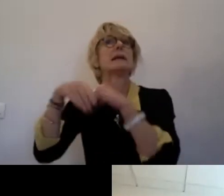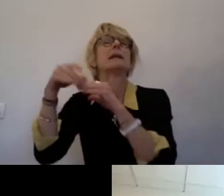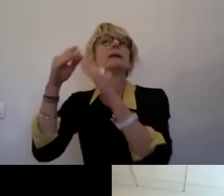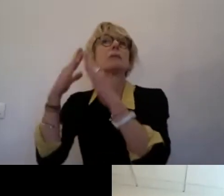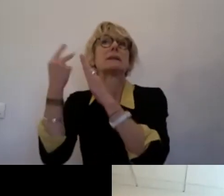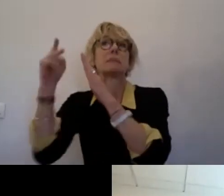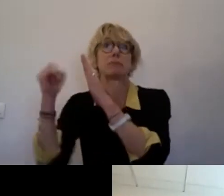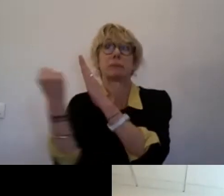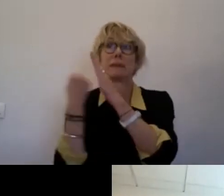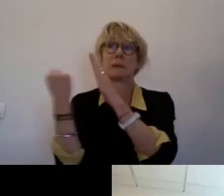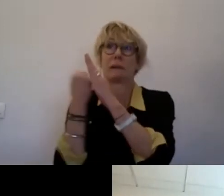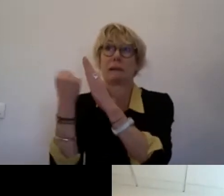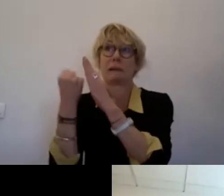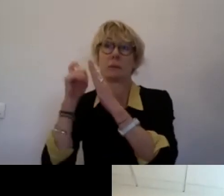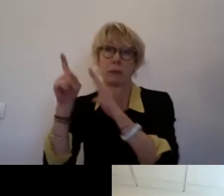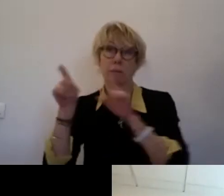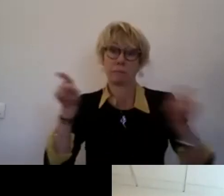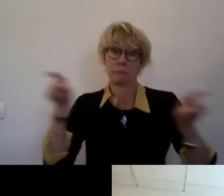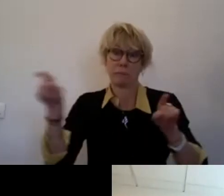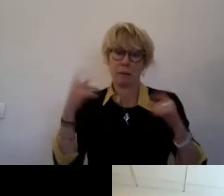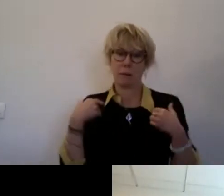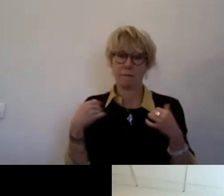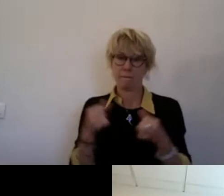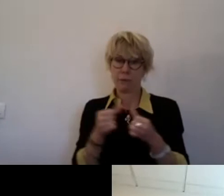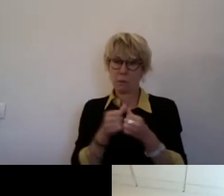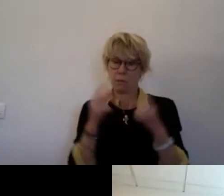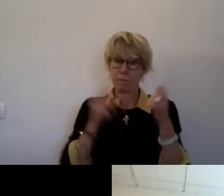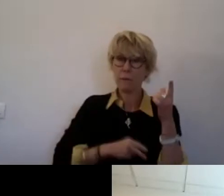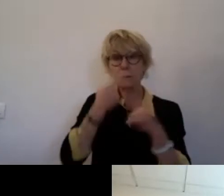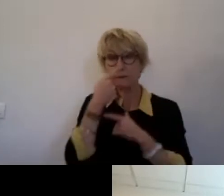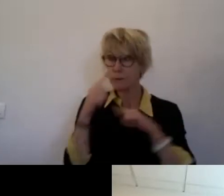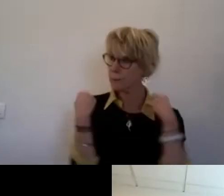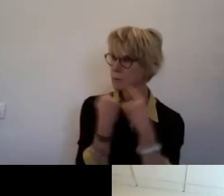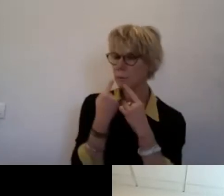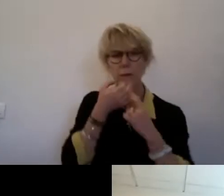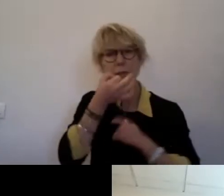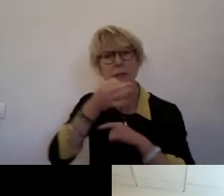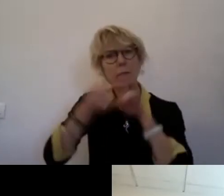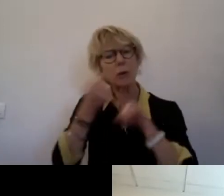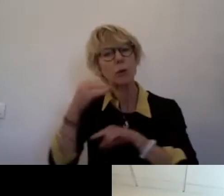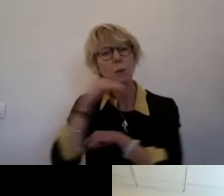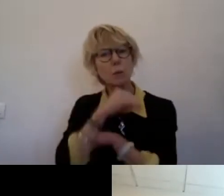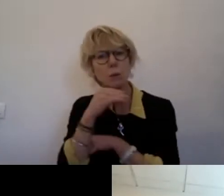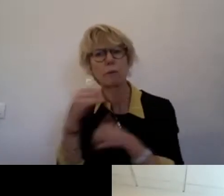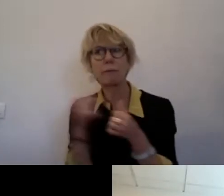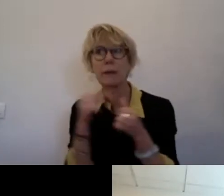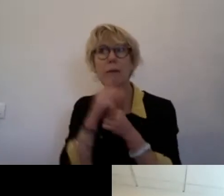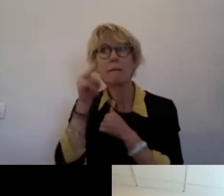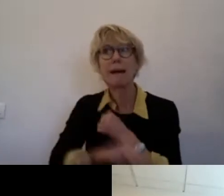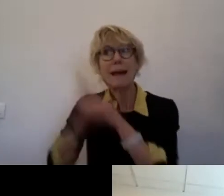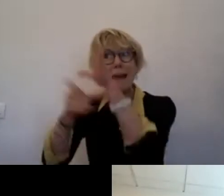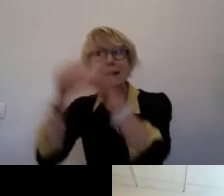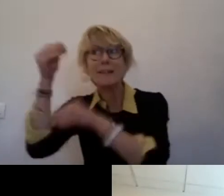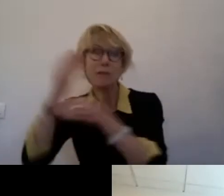rapidement, on a bien compris que c'était important et urgent de réintroduire l'extérieur, la vie,